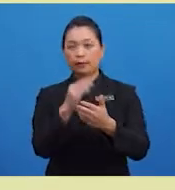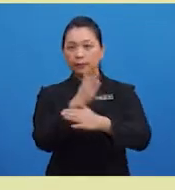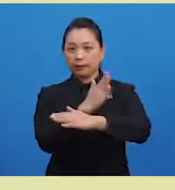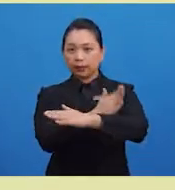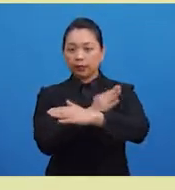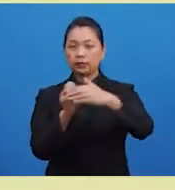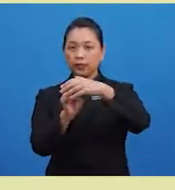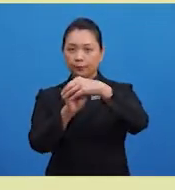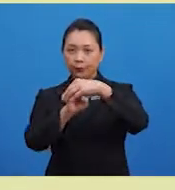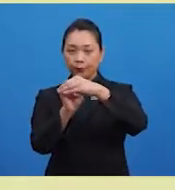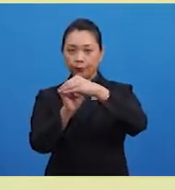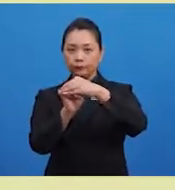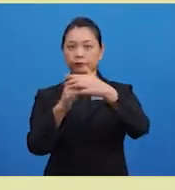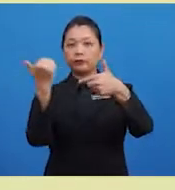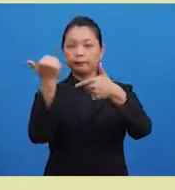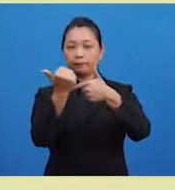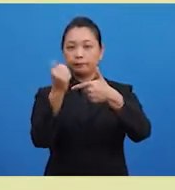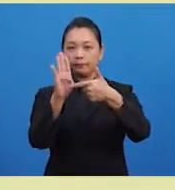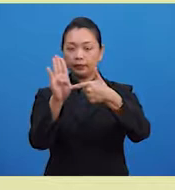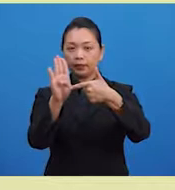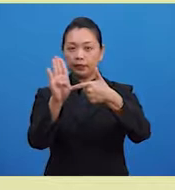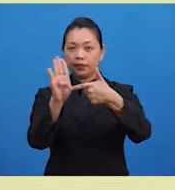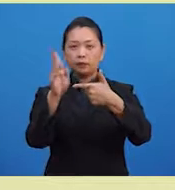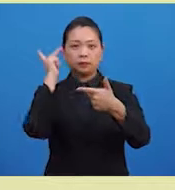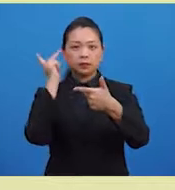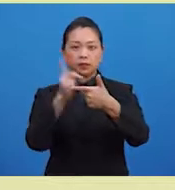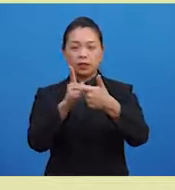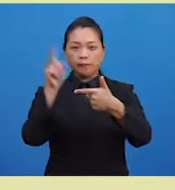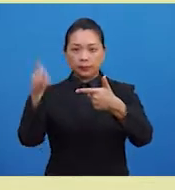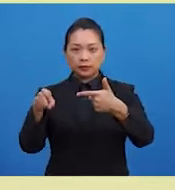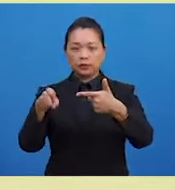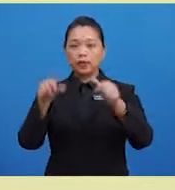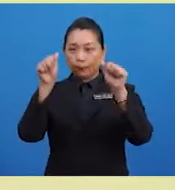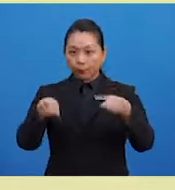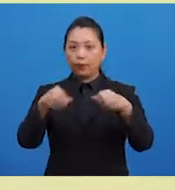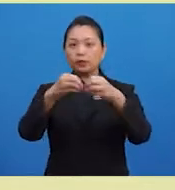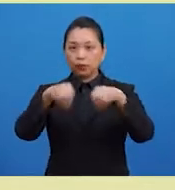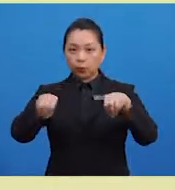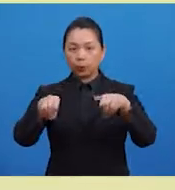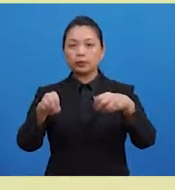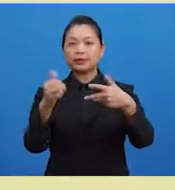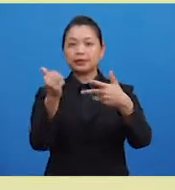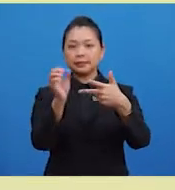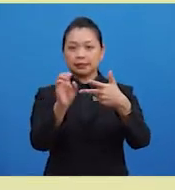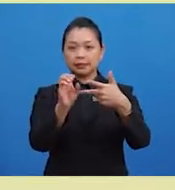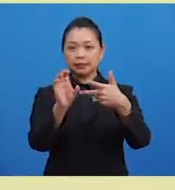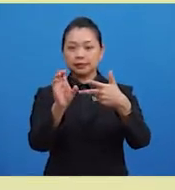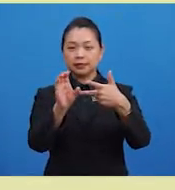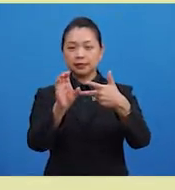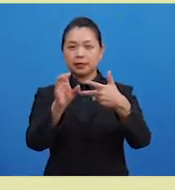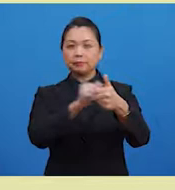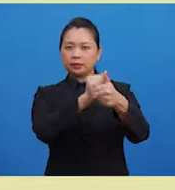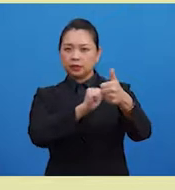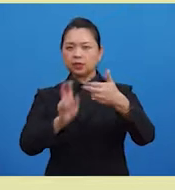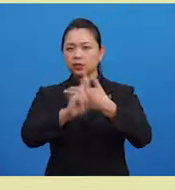embrio, B. Mampu mengenal pasti kemampuan telur, C. Menghindari